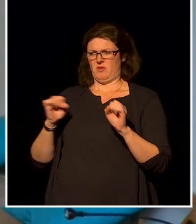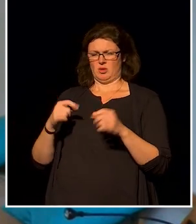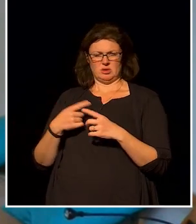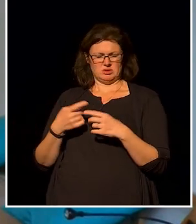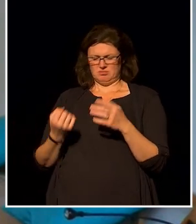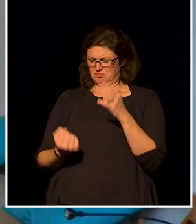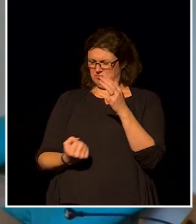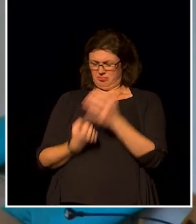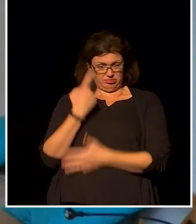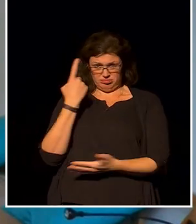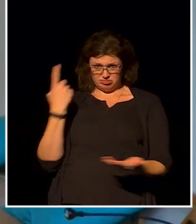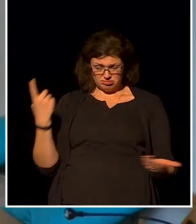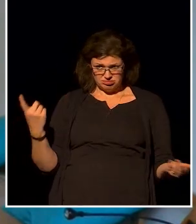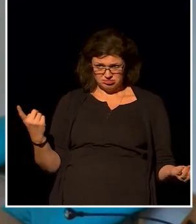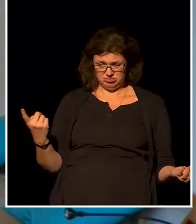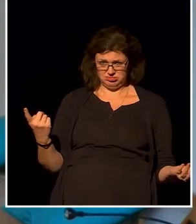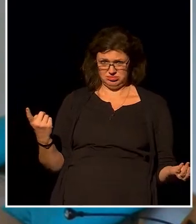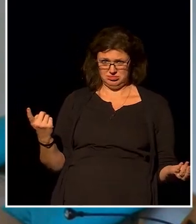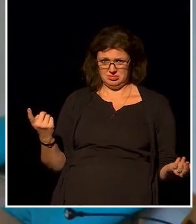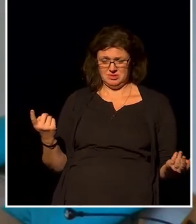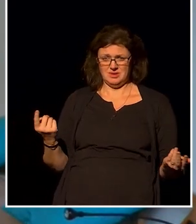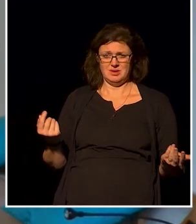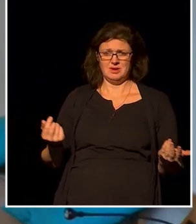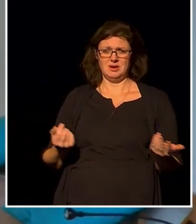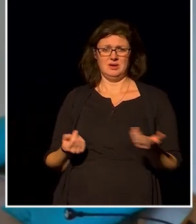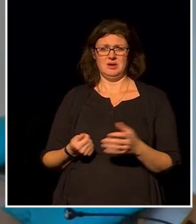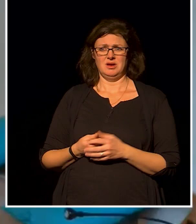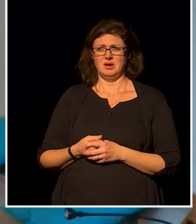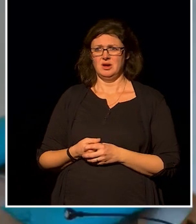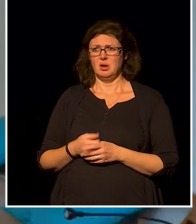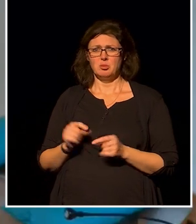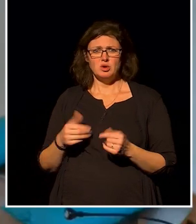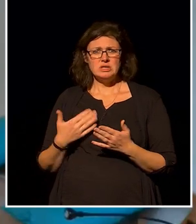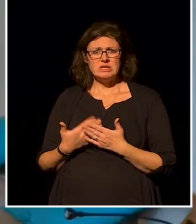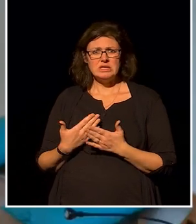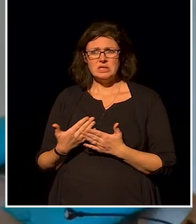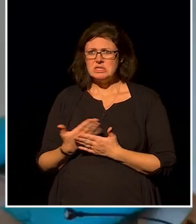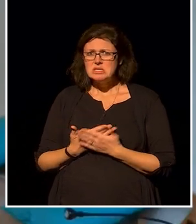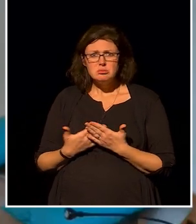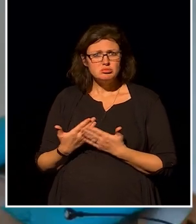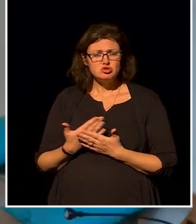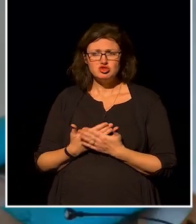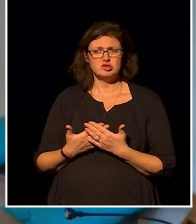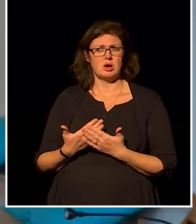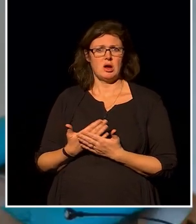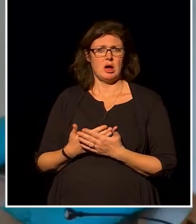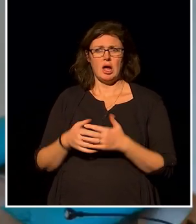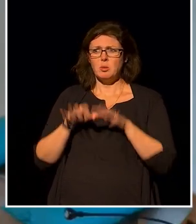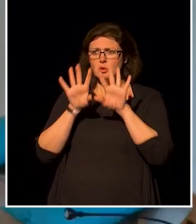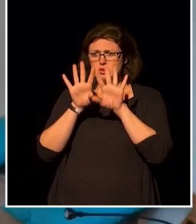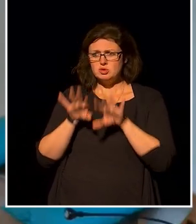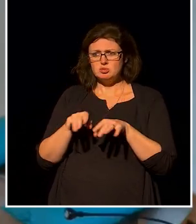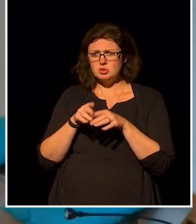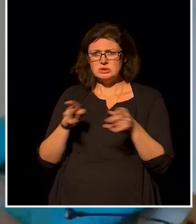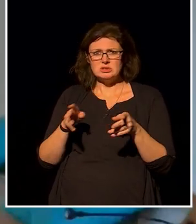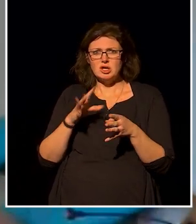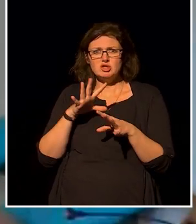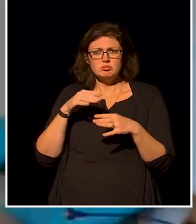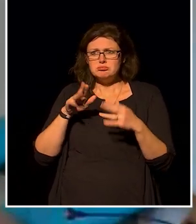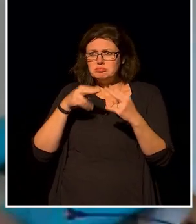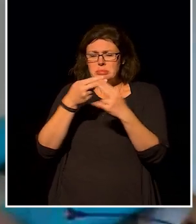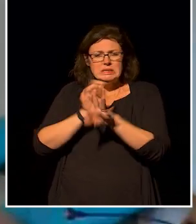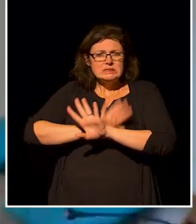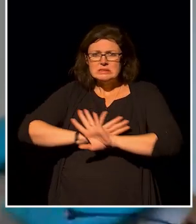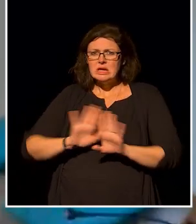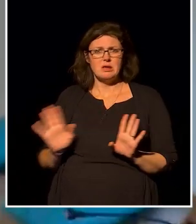Das ist etwas, was man in diesem Beschreibungsraster nicht mehr sagen und beschreiben kann, ohne dass